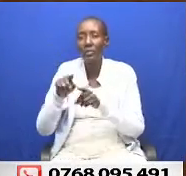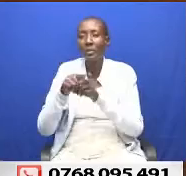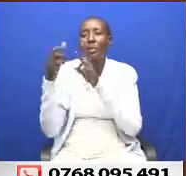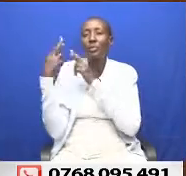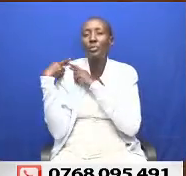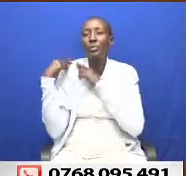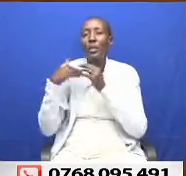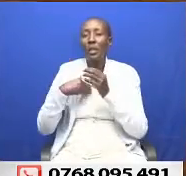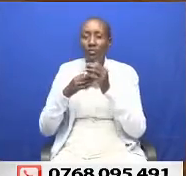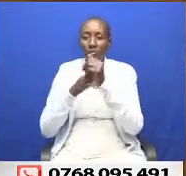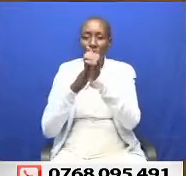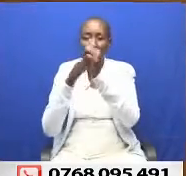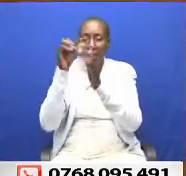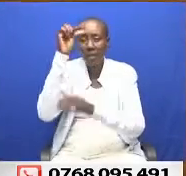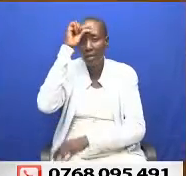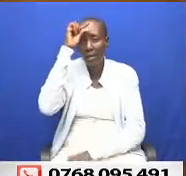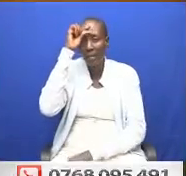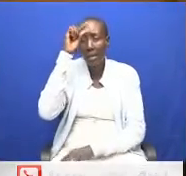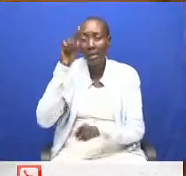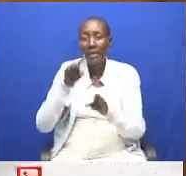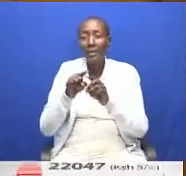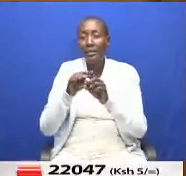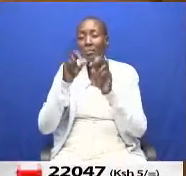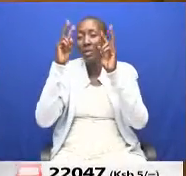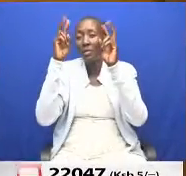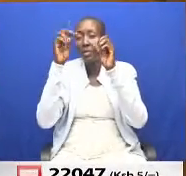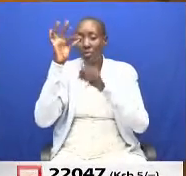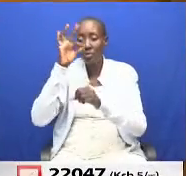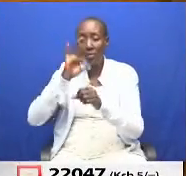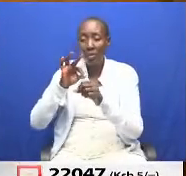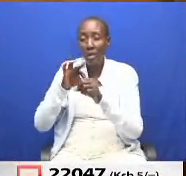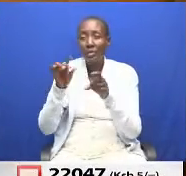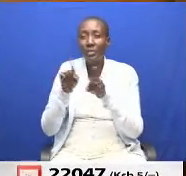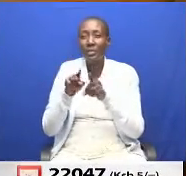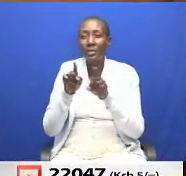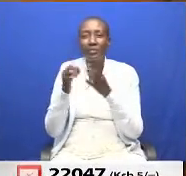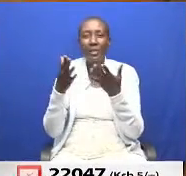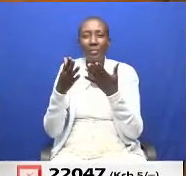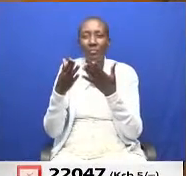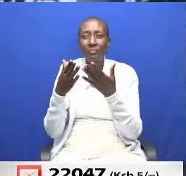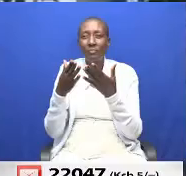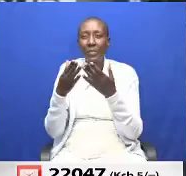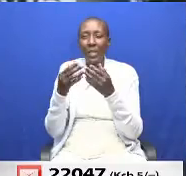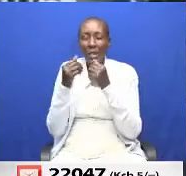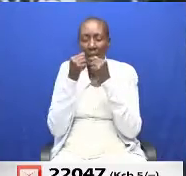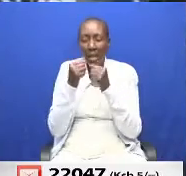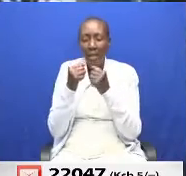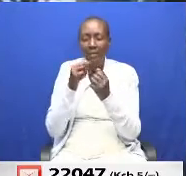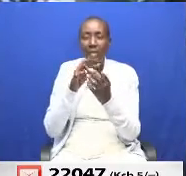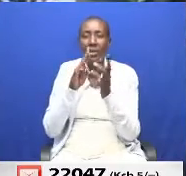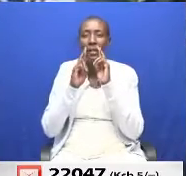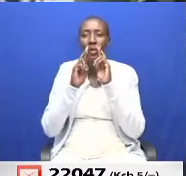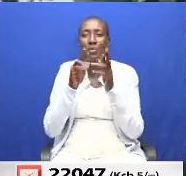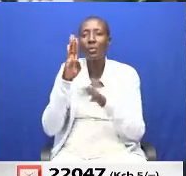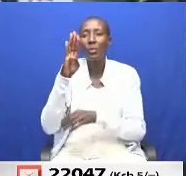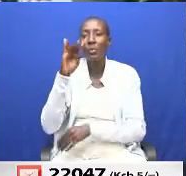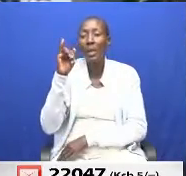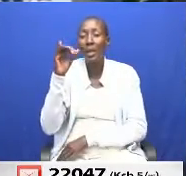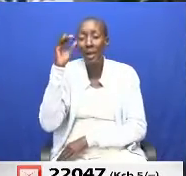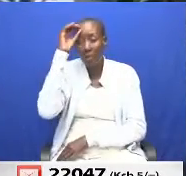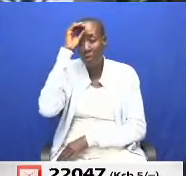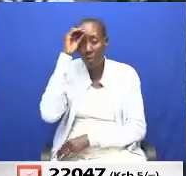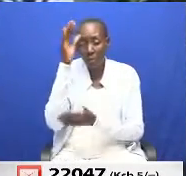kuiongoza serikali. Huku swala la uchaguzi nchini likiwa bado kama moto, kulingana na ripoti ya BBI, maoni